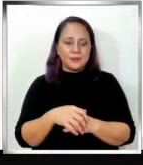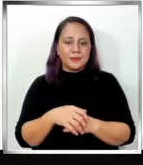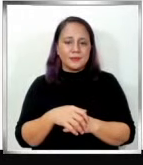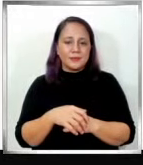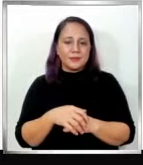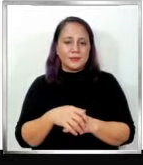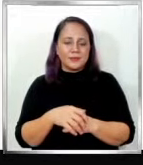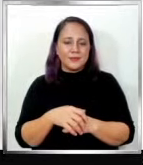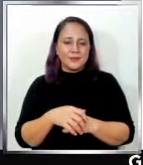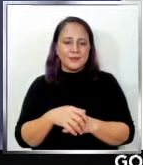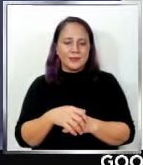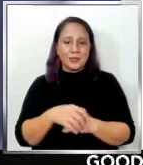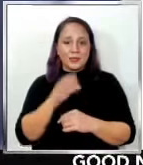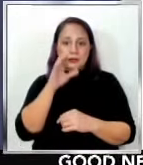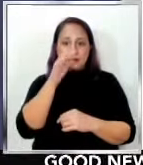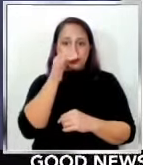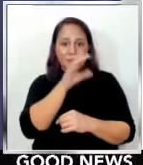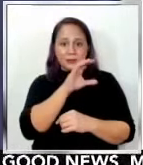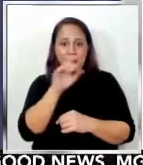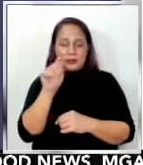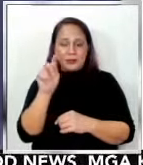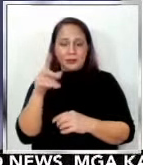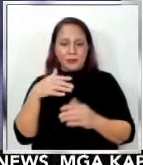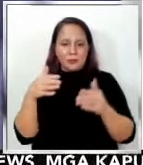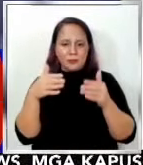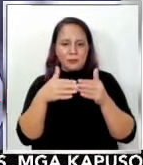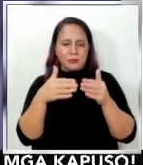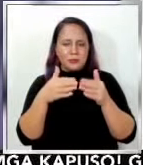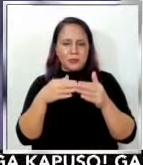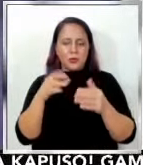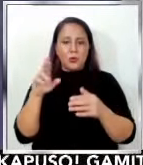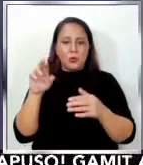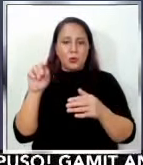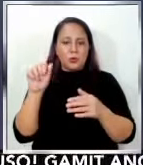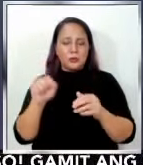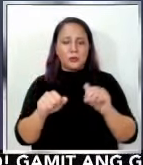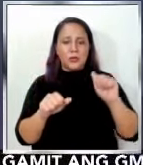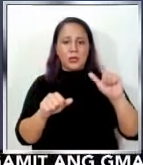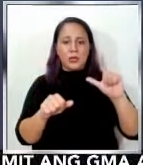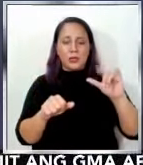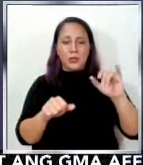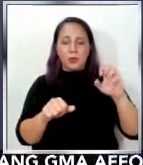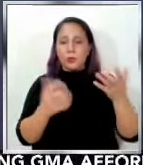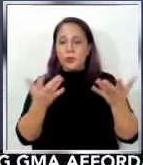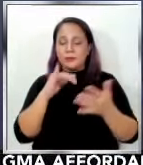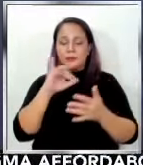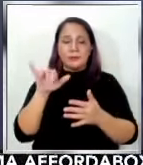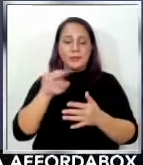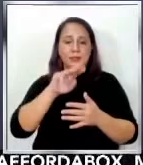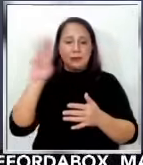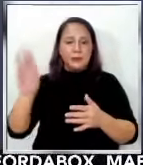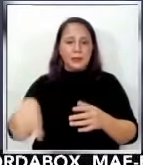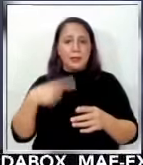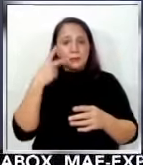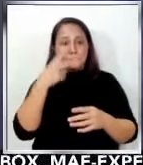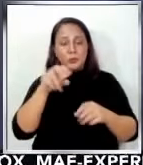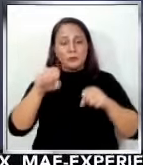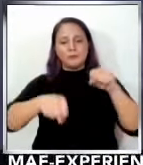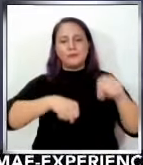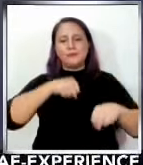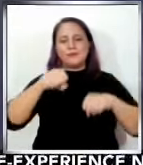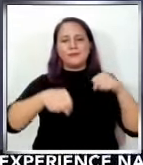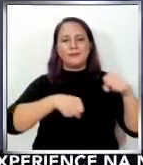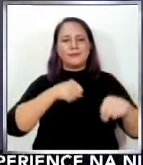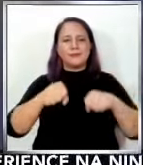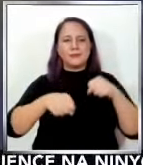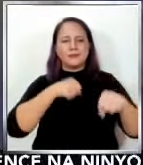Sa kuha ng CCTV sa kanto ng Zobel Rojas at Alejo Aquino Street sa Maynila, makikita ang isang nagbibisikleta. Papunta siya sa kabilang linya